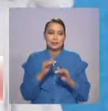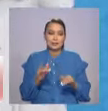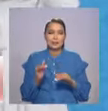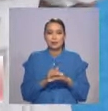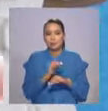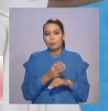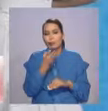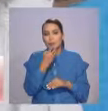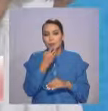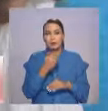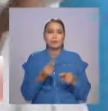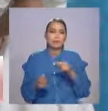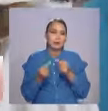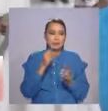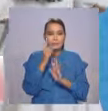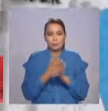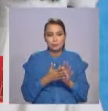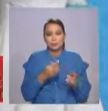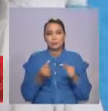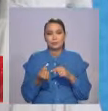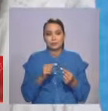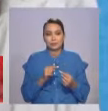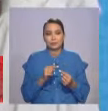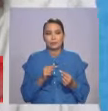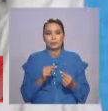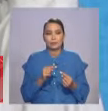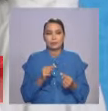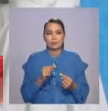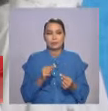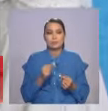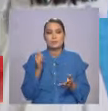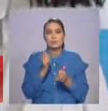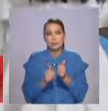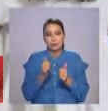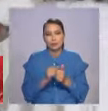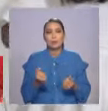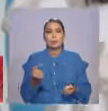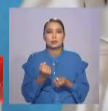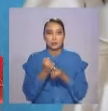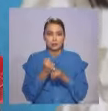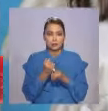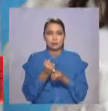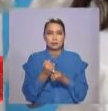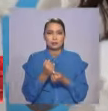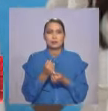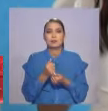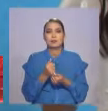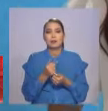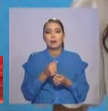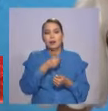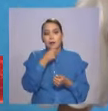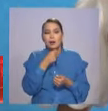к взаимопониманию, к взаимовыручке. И постоянно поддерживаем, почитают старших,